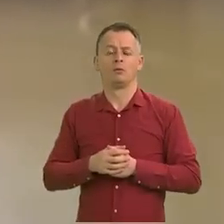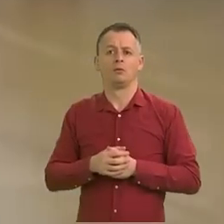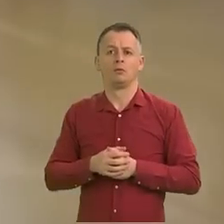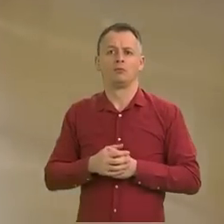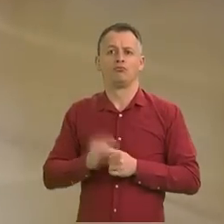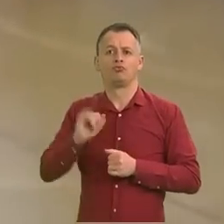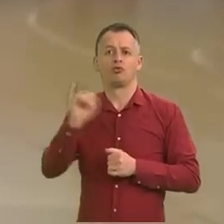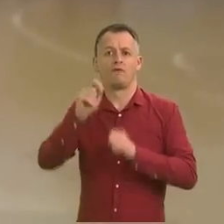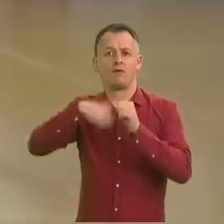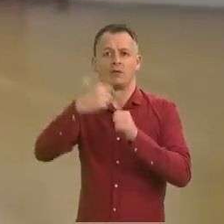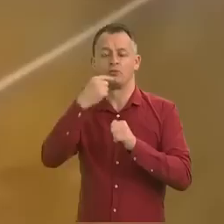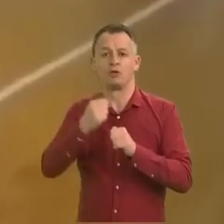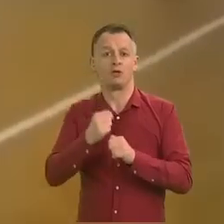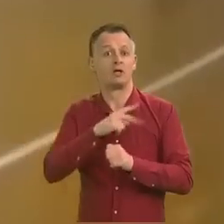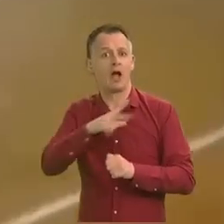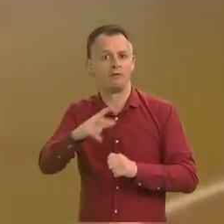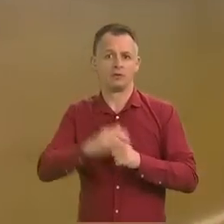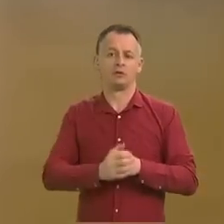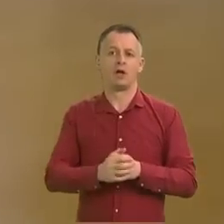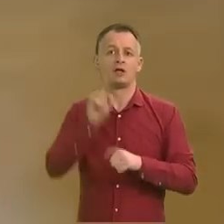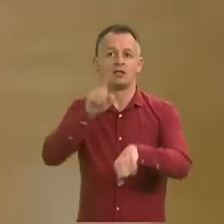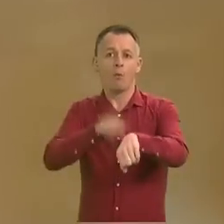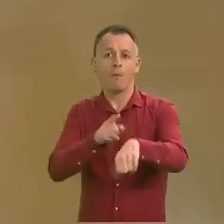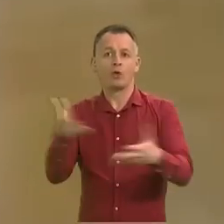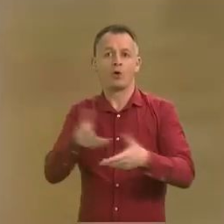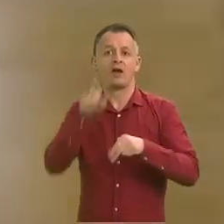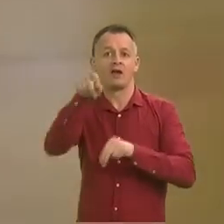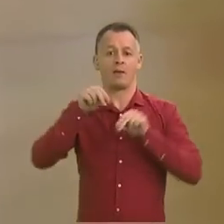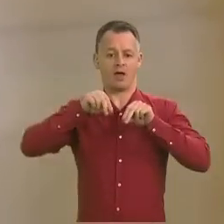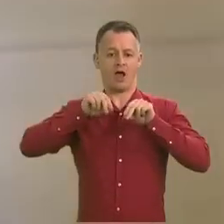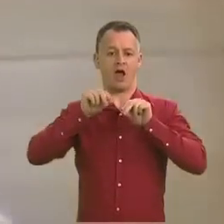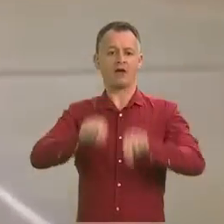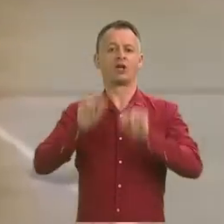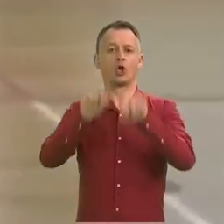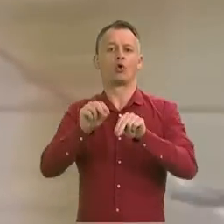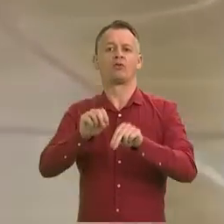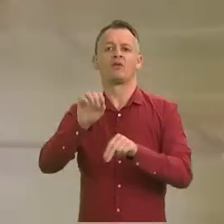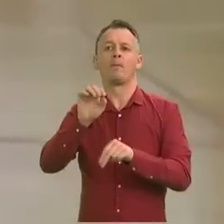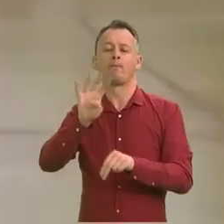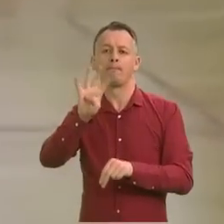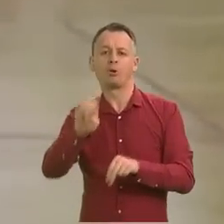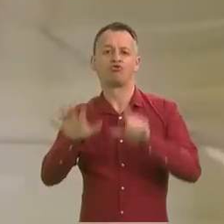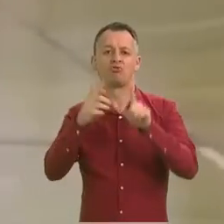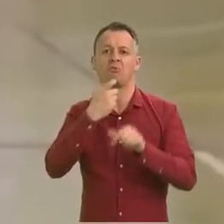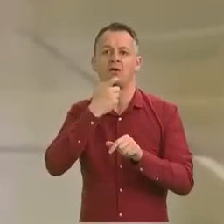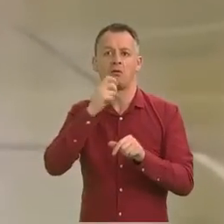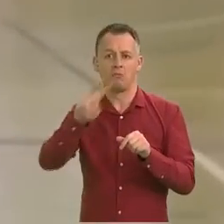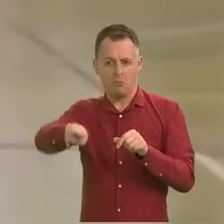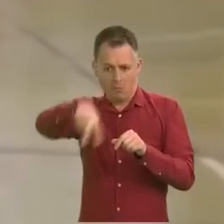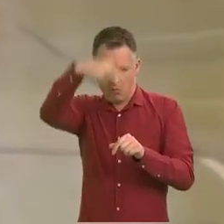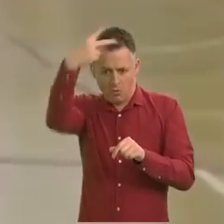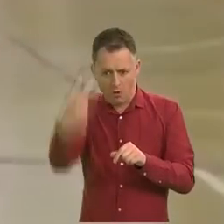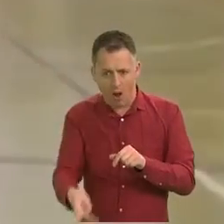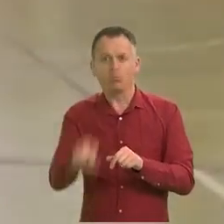Bela! Dixon! Acesta este momentul în care antrenorul Dalibor Destanovici, în vârstă de 47 de ani, se prăbușește brusc chiar în